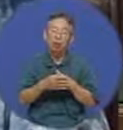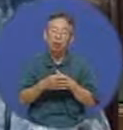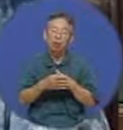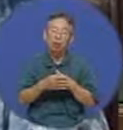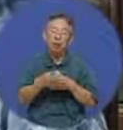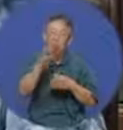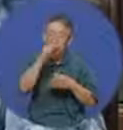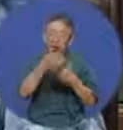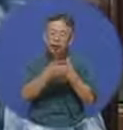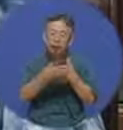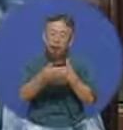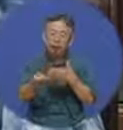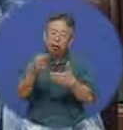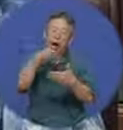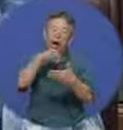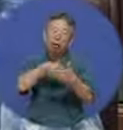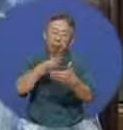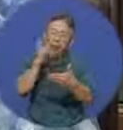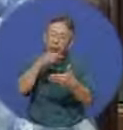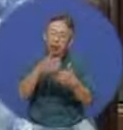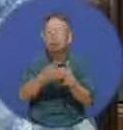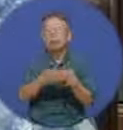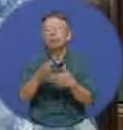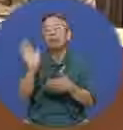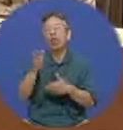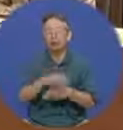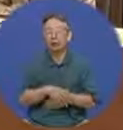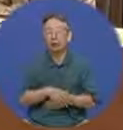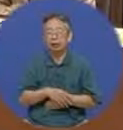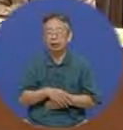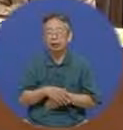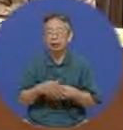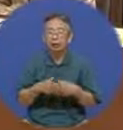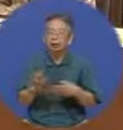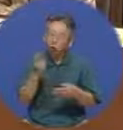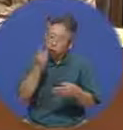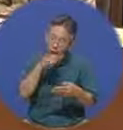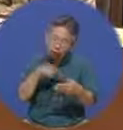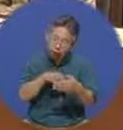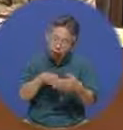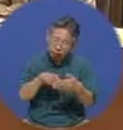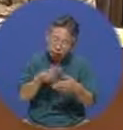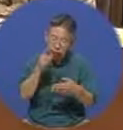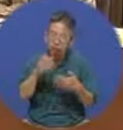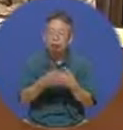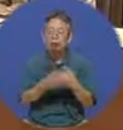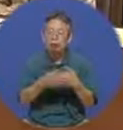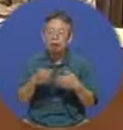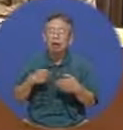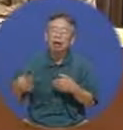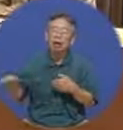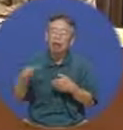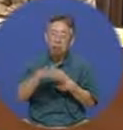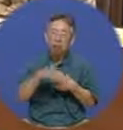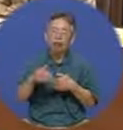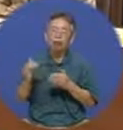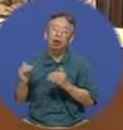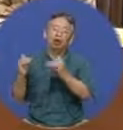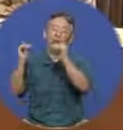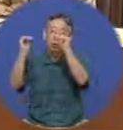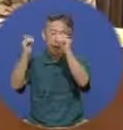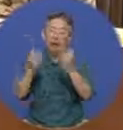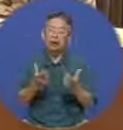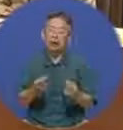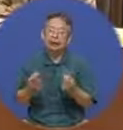ことの裏には副作用とか弊害とかいうのがあるから、はい、そういうところは我々その当局がね、はい、ちゃん